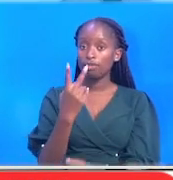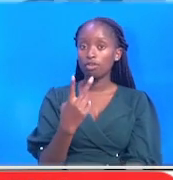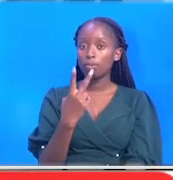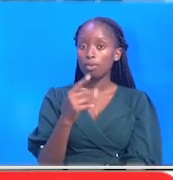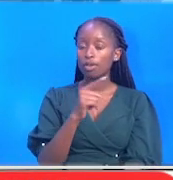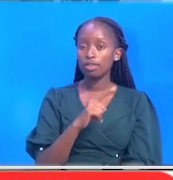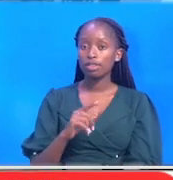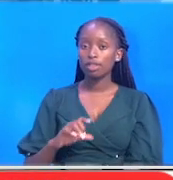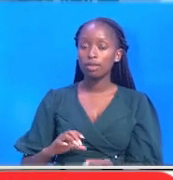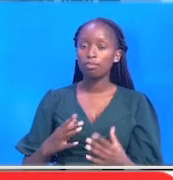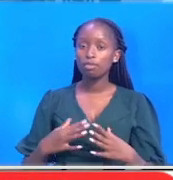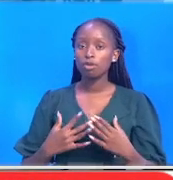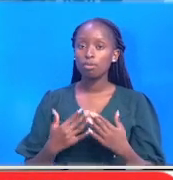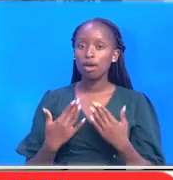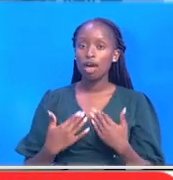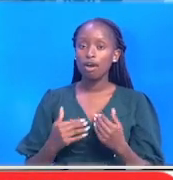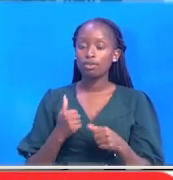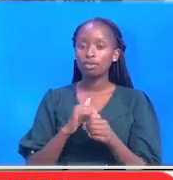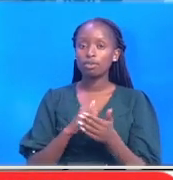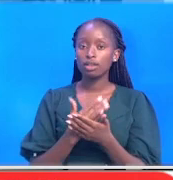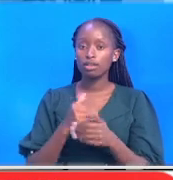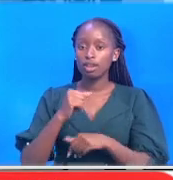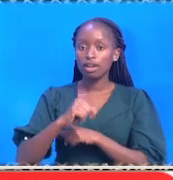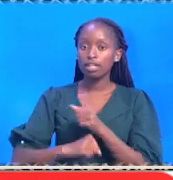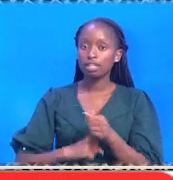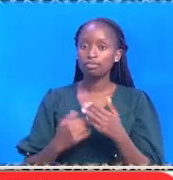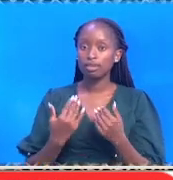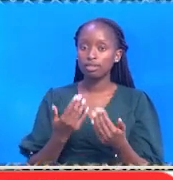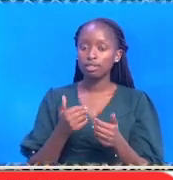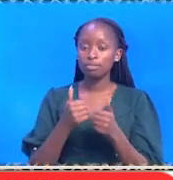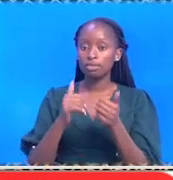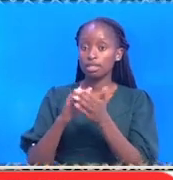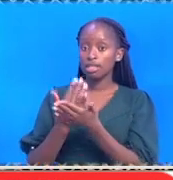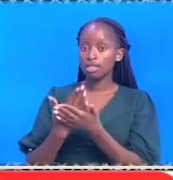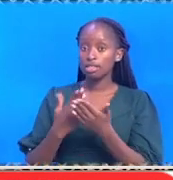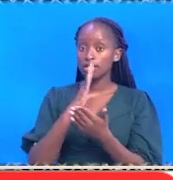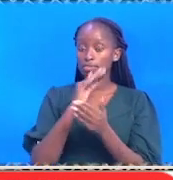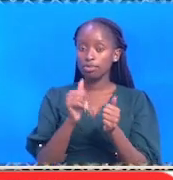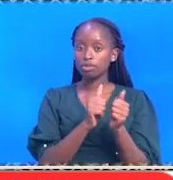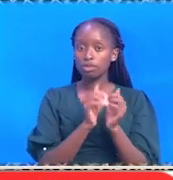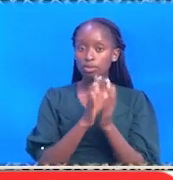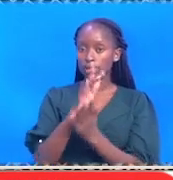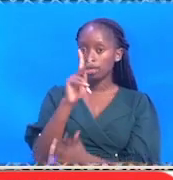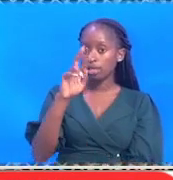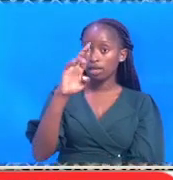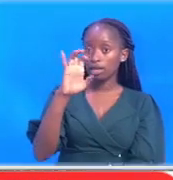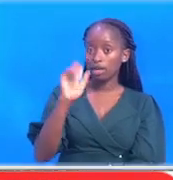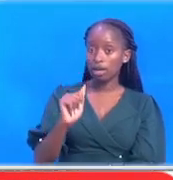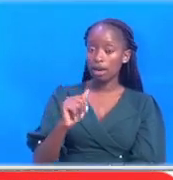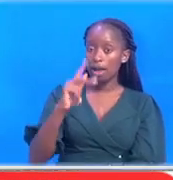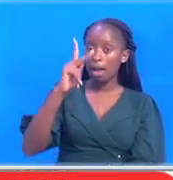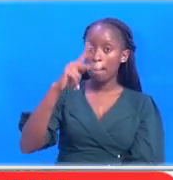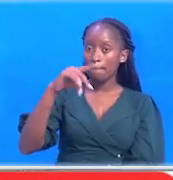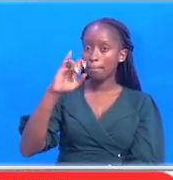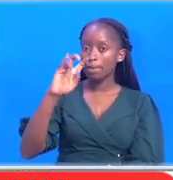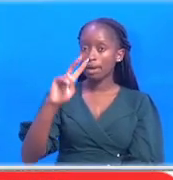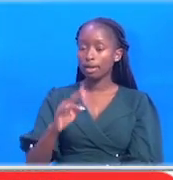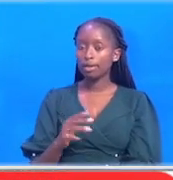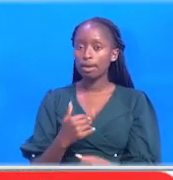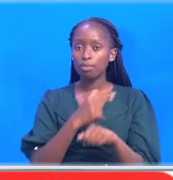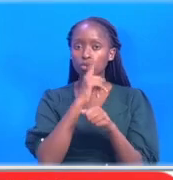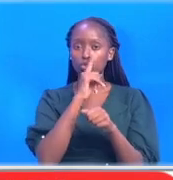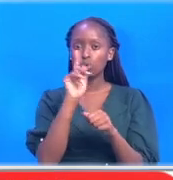hiyo wanapendekeza shughuli ya kugawa nyumba hizo ianishwe na nambari za KRA maarufu PIN, kuhakikisha